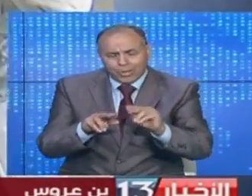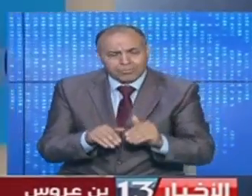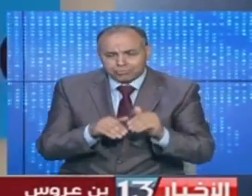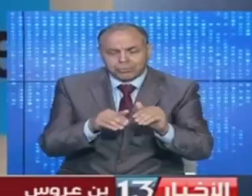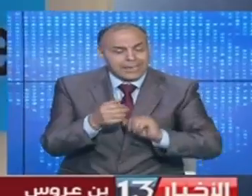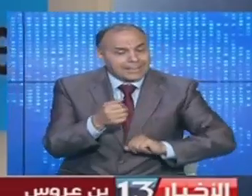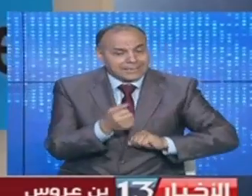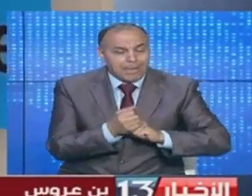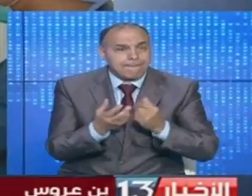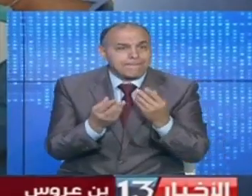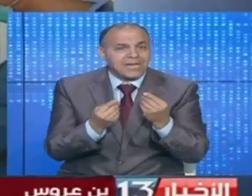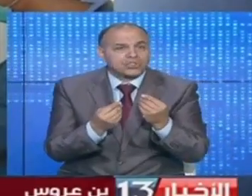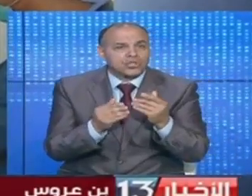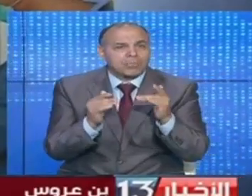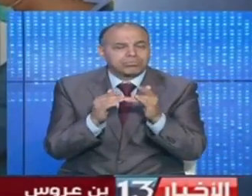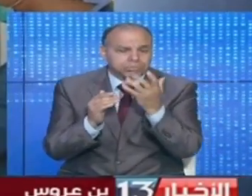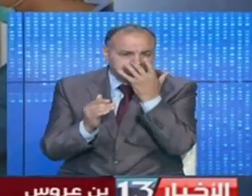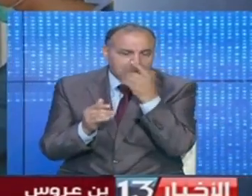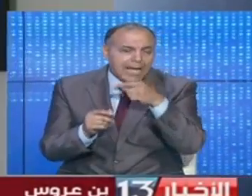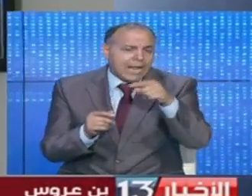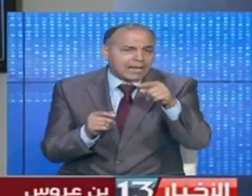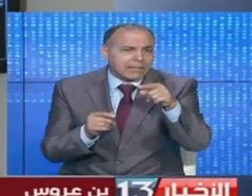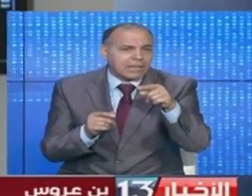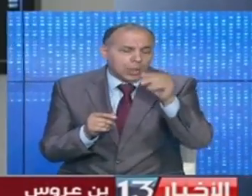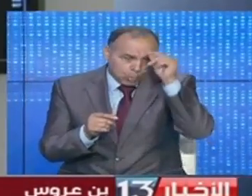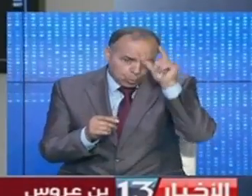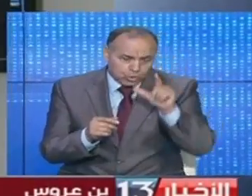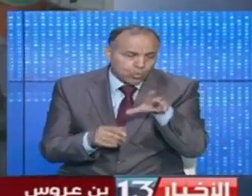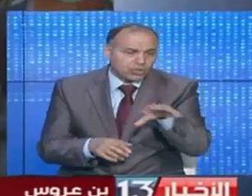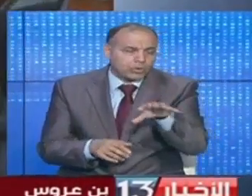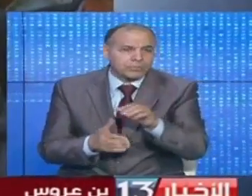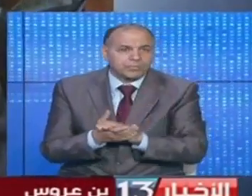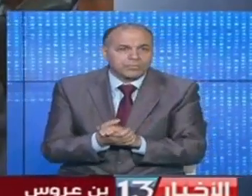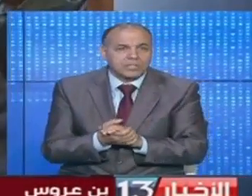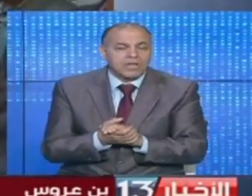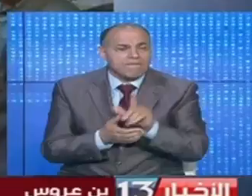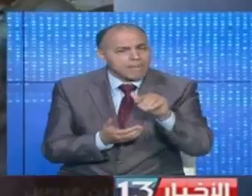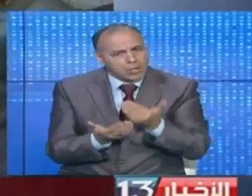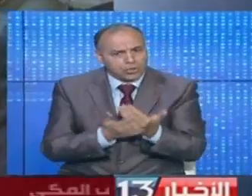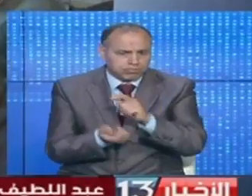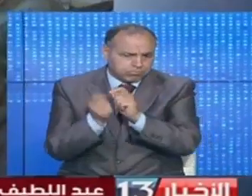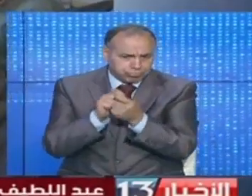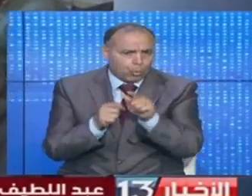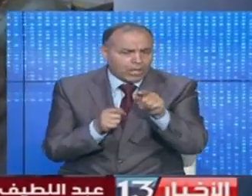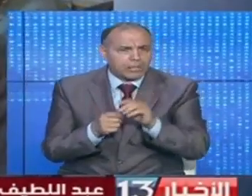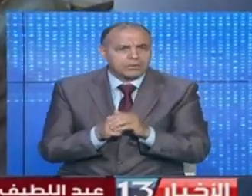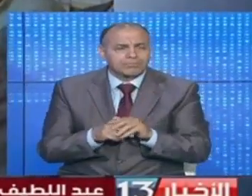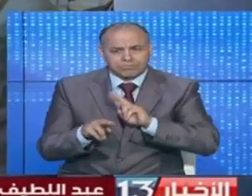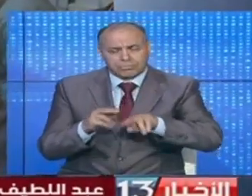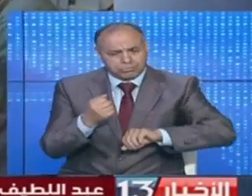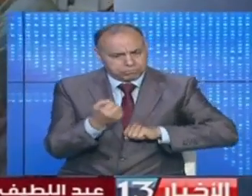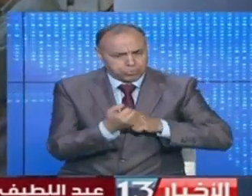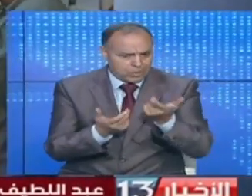ليتدعم بذلك عدد أسرة الإنعاش على المستويين الوطني والجهوي. تجديده وإعادة التهيئة متاعه